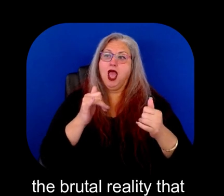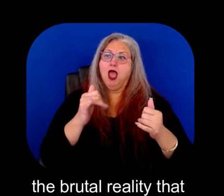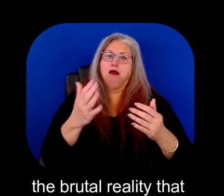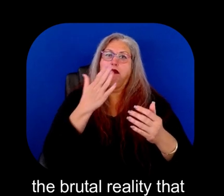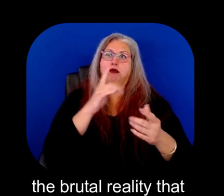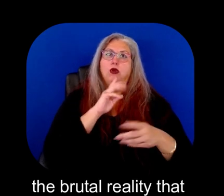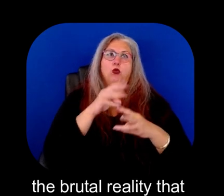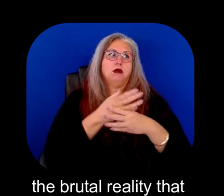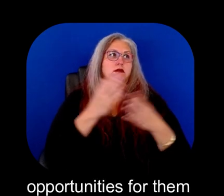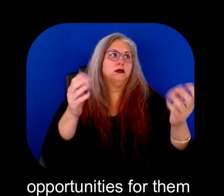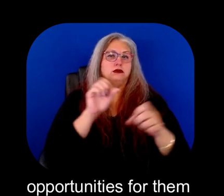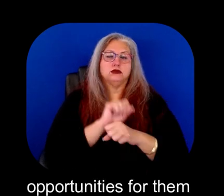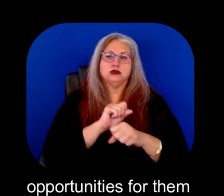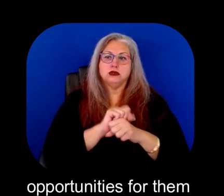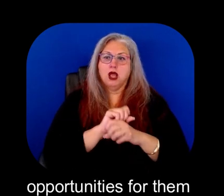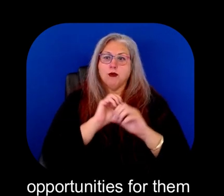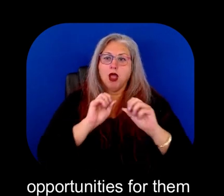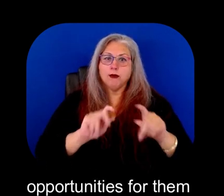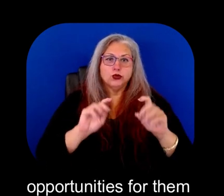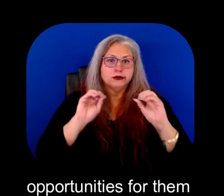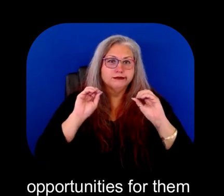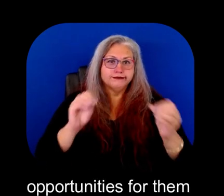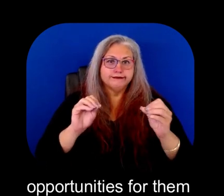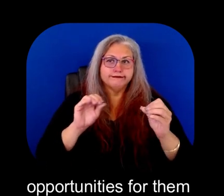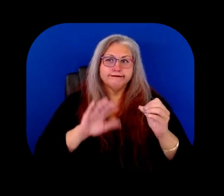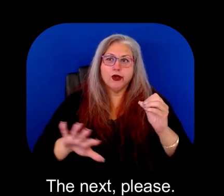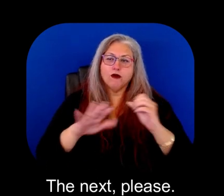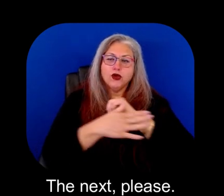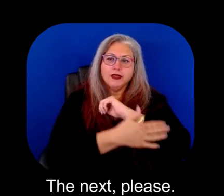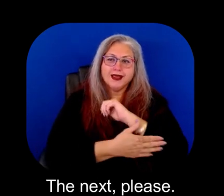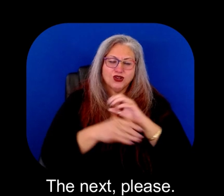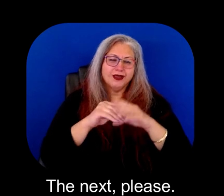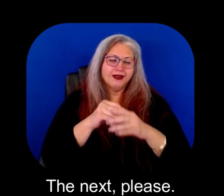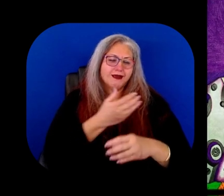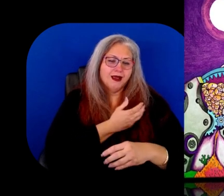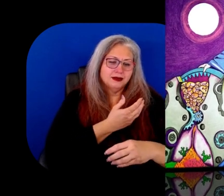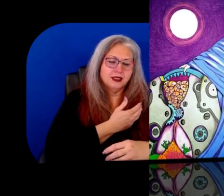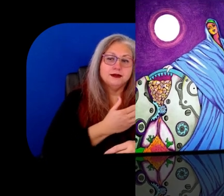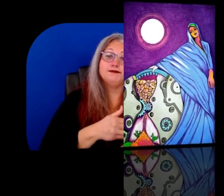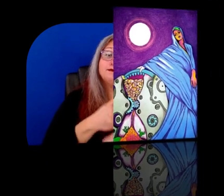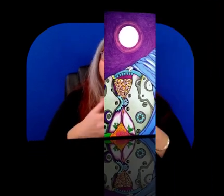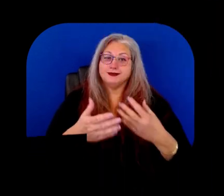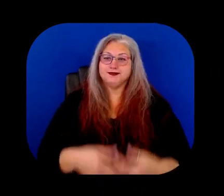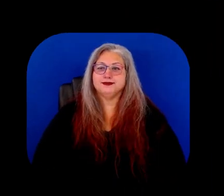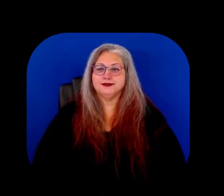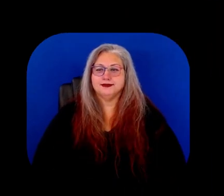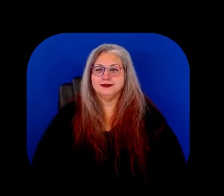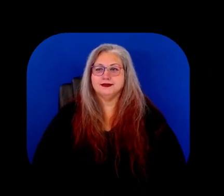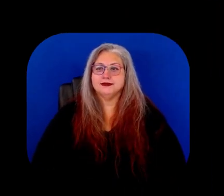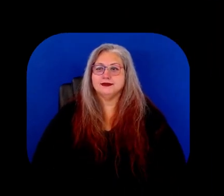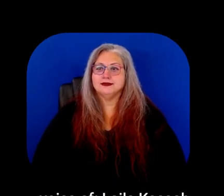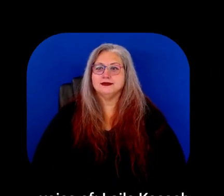there are no job opportunities for them in the country, in Gaza. The next, please.